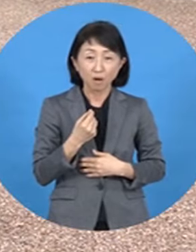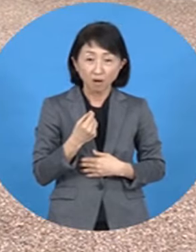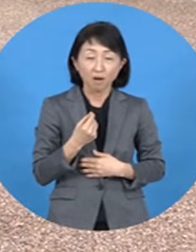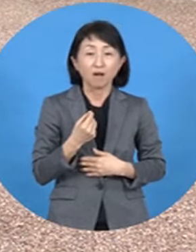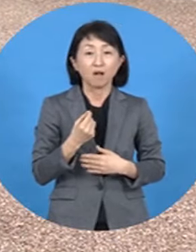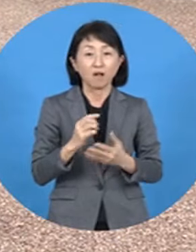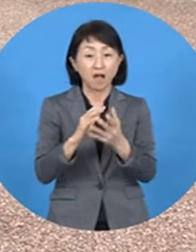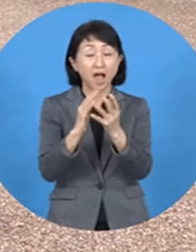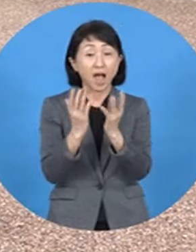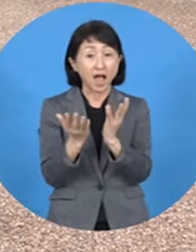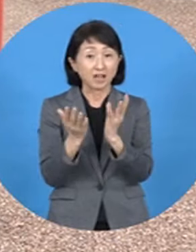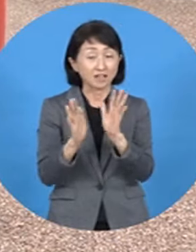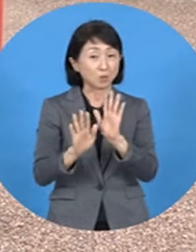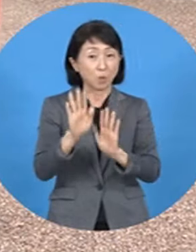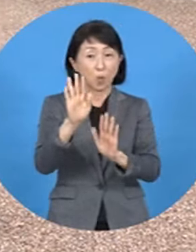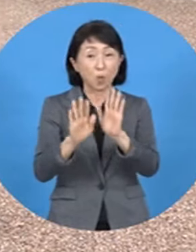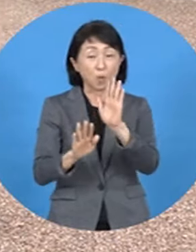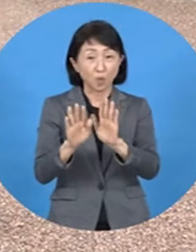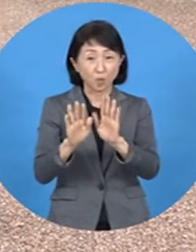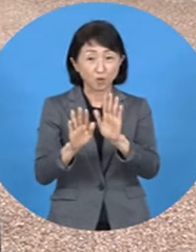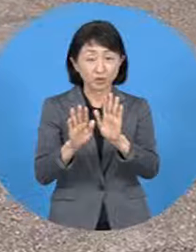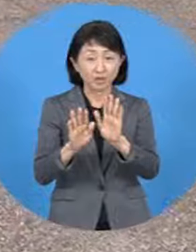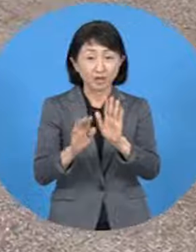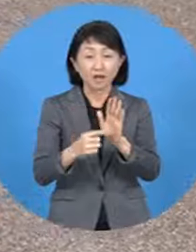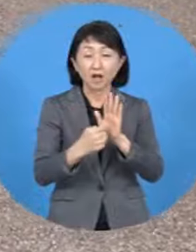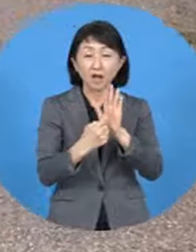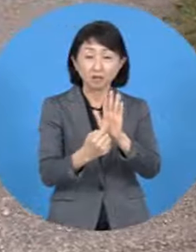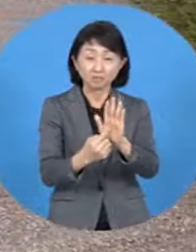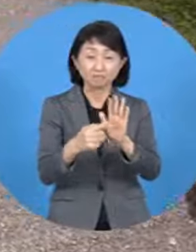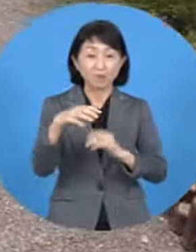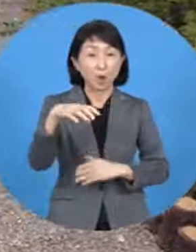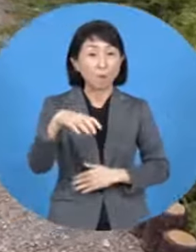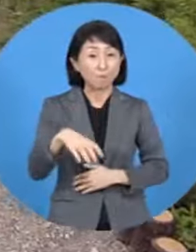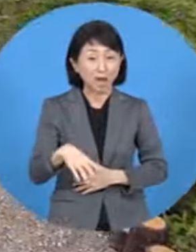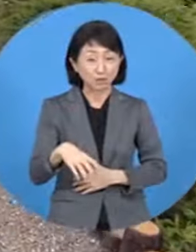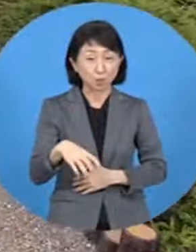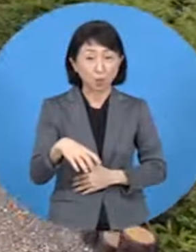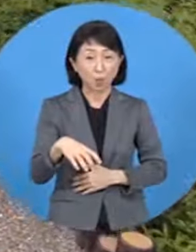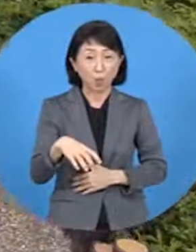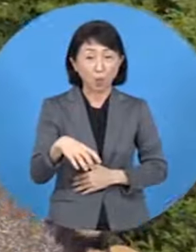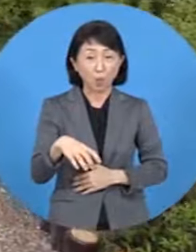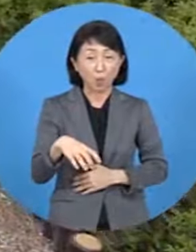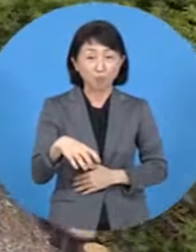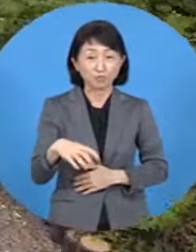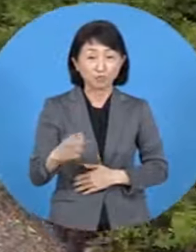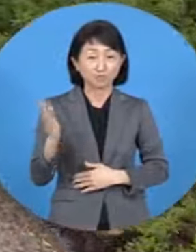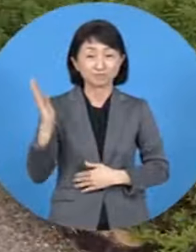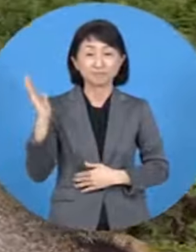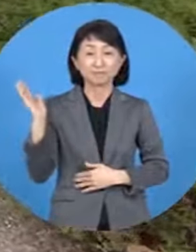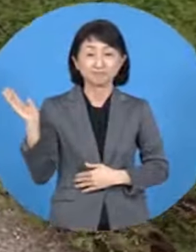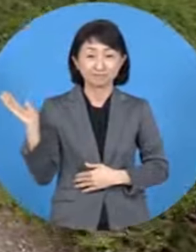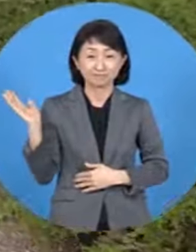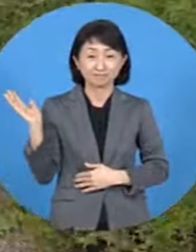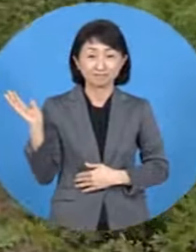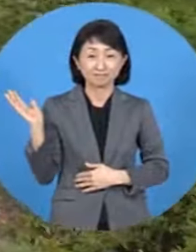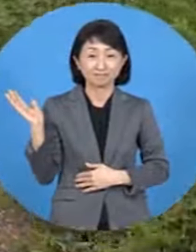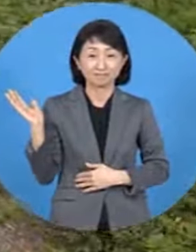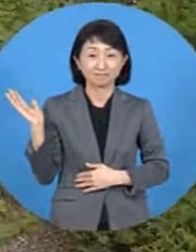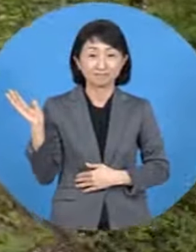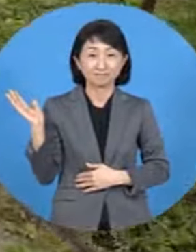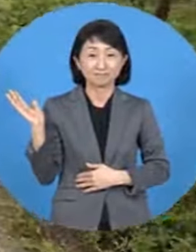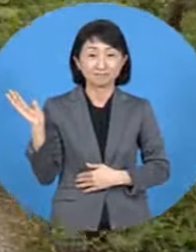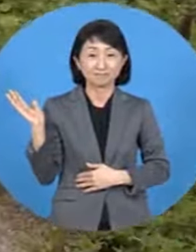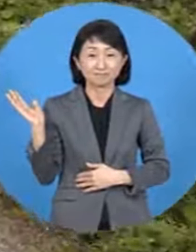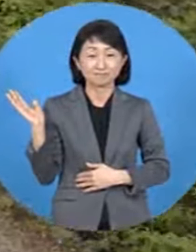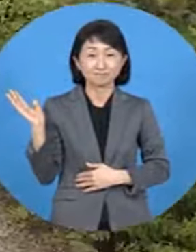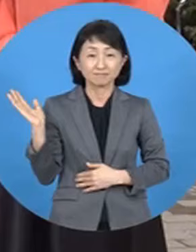ので、はい、ちょっと映ってみていただければと思います。 はい、 紹介してくれるのは園の正門近くにあるボードです